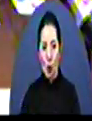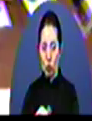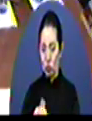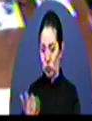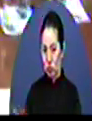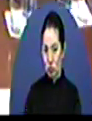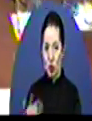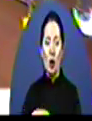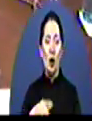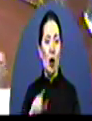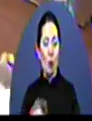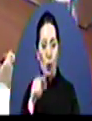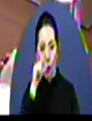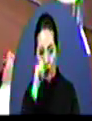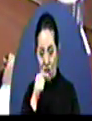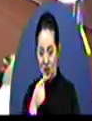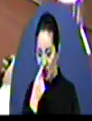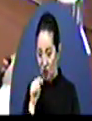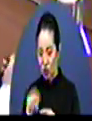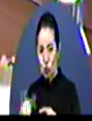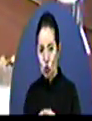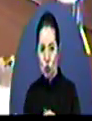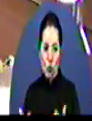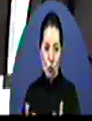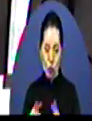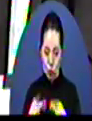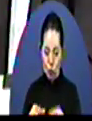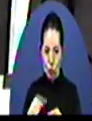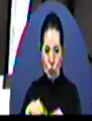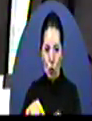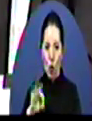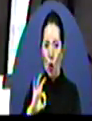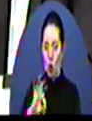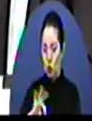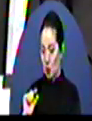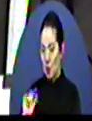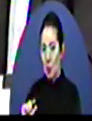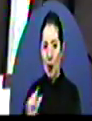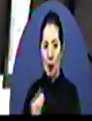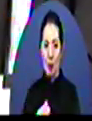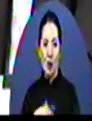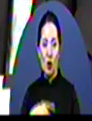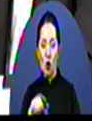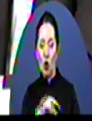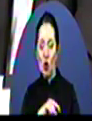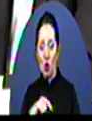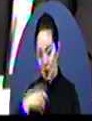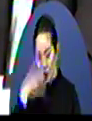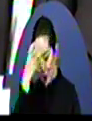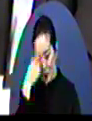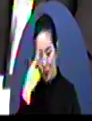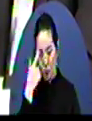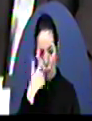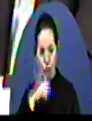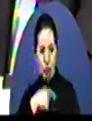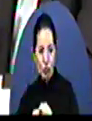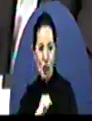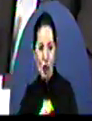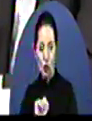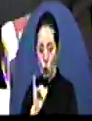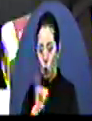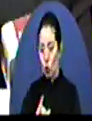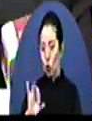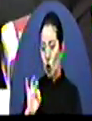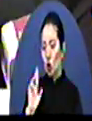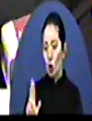байхаа. Ялангуяа Орос хятад хоёр гүрний дунд байдаг шалдварын тохиолдол бага байгаа нь яалтчгүй засгийн газар улсын онцгой комиссийн хэрэгжүүлж байгаа арга хэмжээний үр